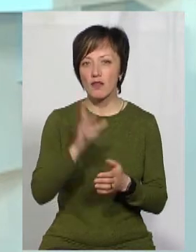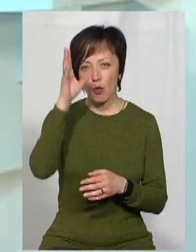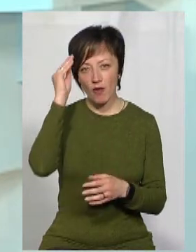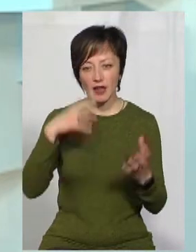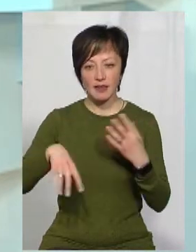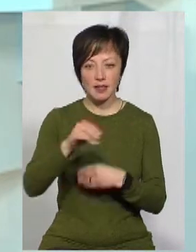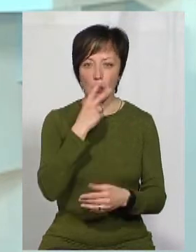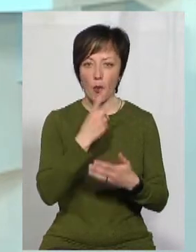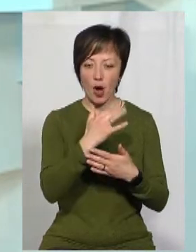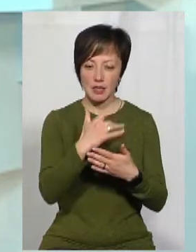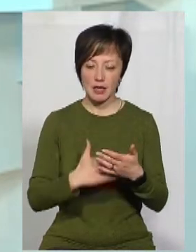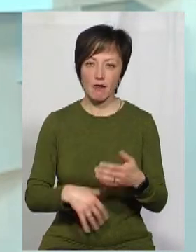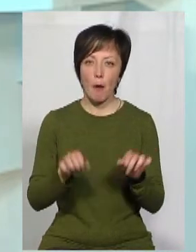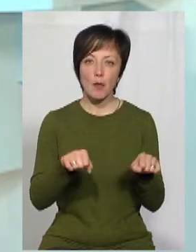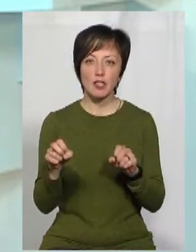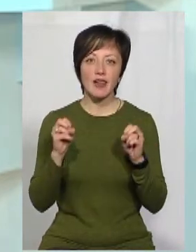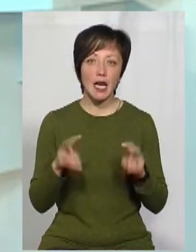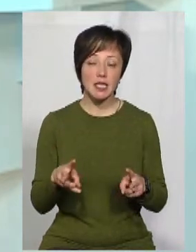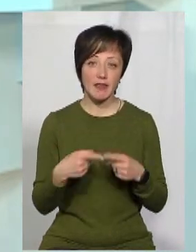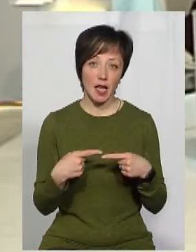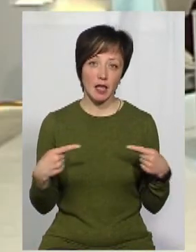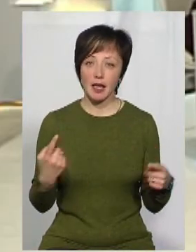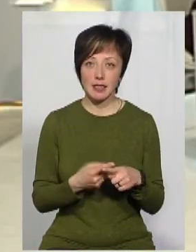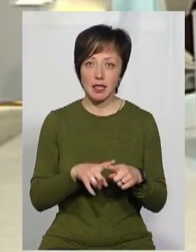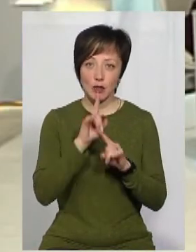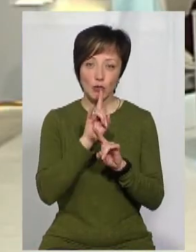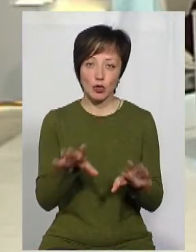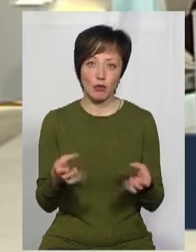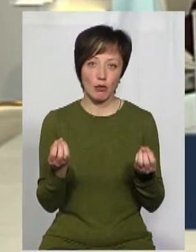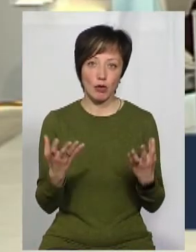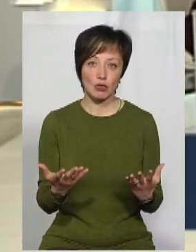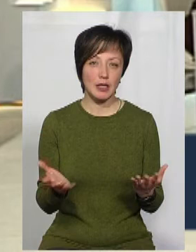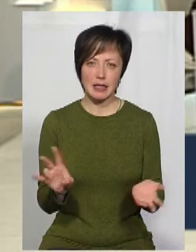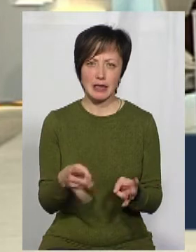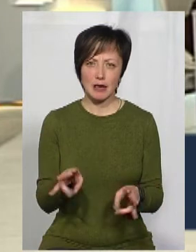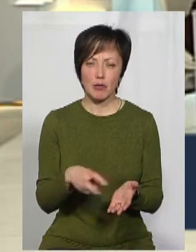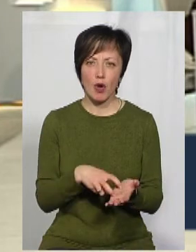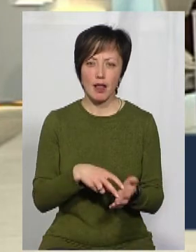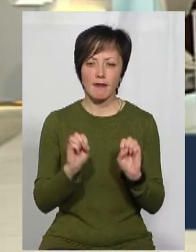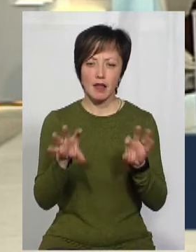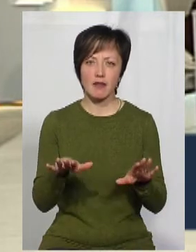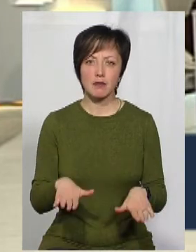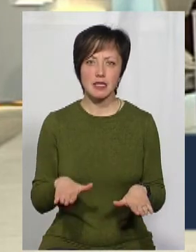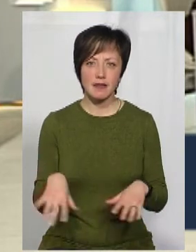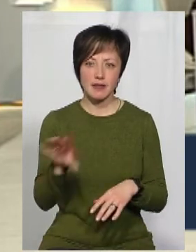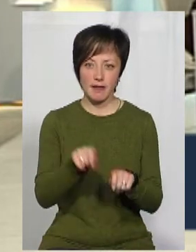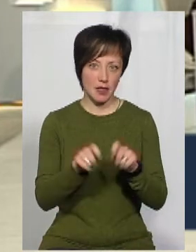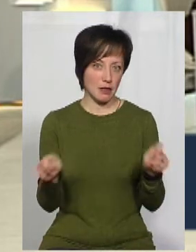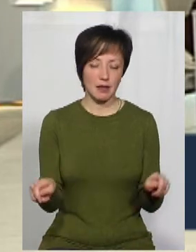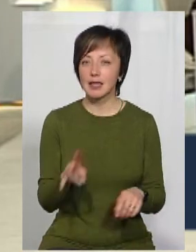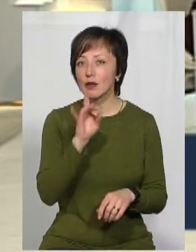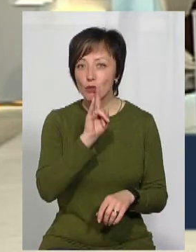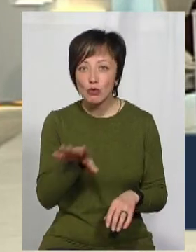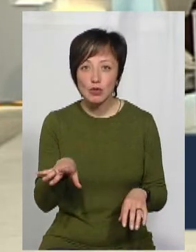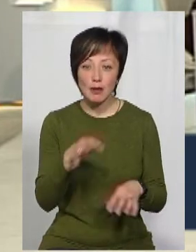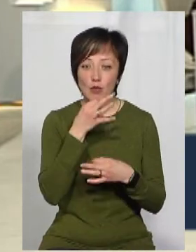врахування всіх показників, можливих ризиків і так далі. Це ж не буде просто, тут не треба боятися, що віддав на місцях все відкрили. Та